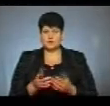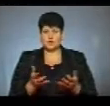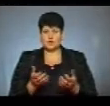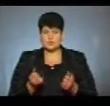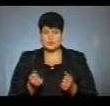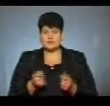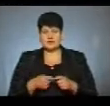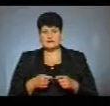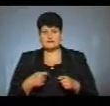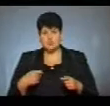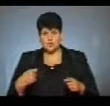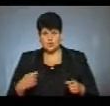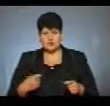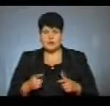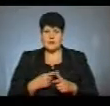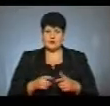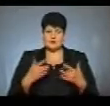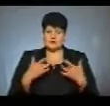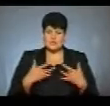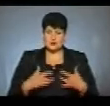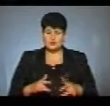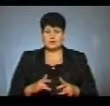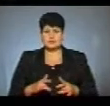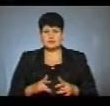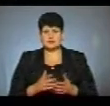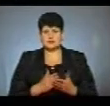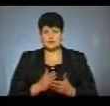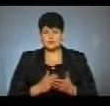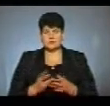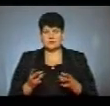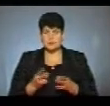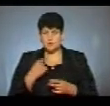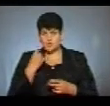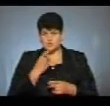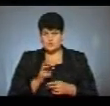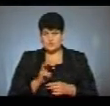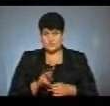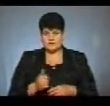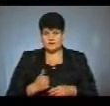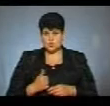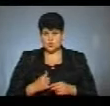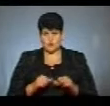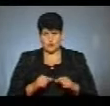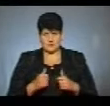отримати відстрочку або звільнитися від призову на строкову військову службу, потрібно особисто з'явитися в військовий комісаріат